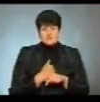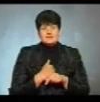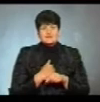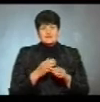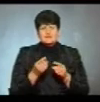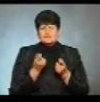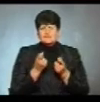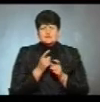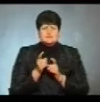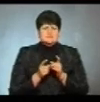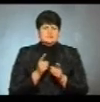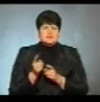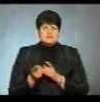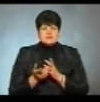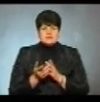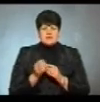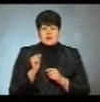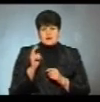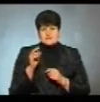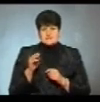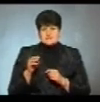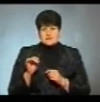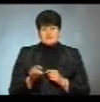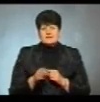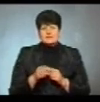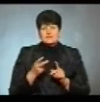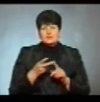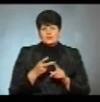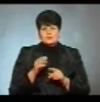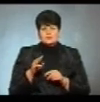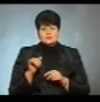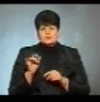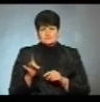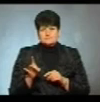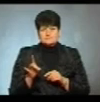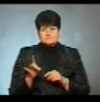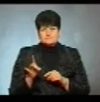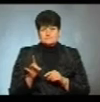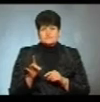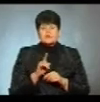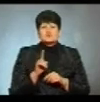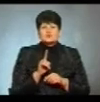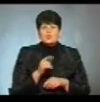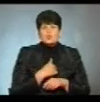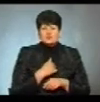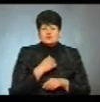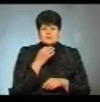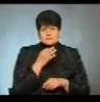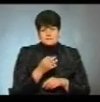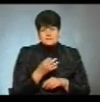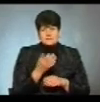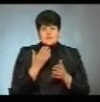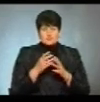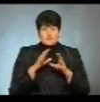трошки змінились акценти в саме другому турі. Що хочу наголосити. Якщо